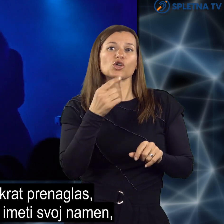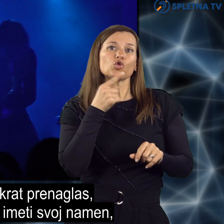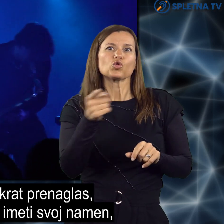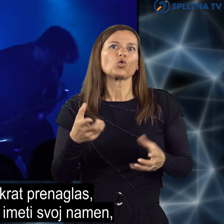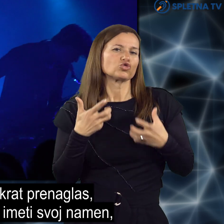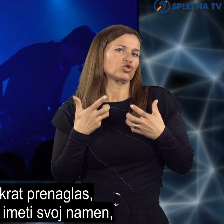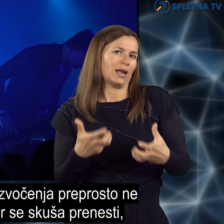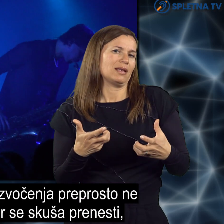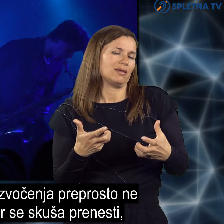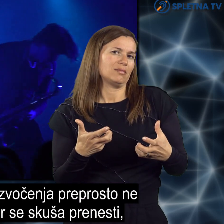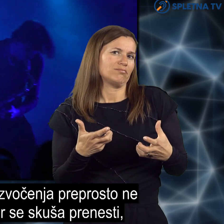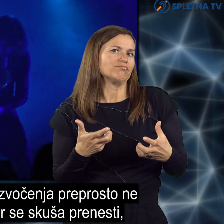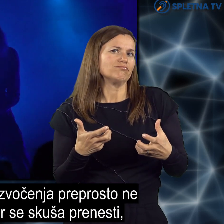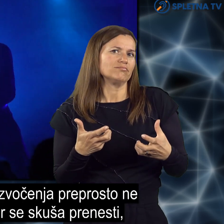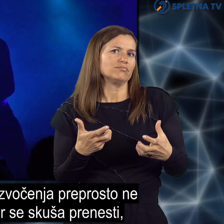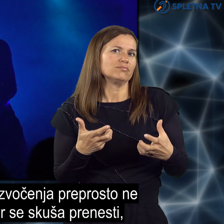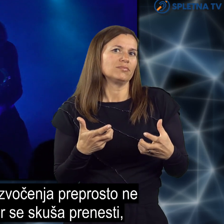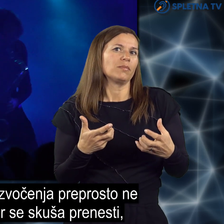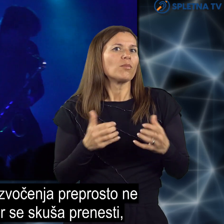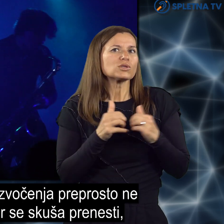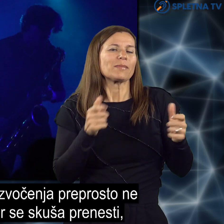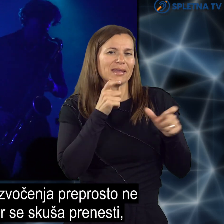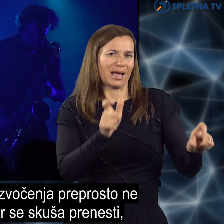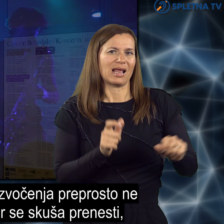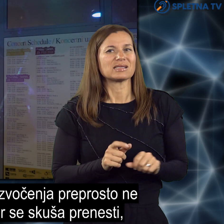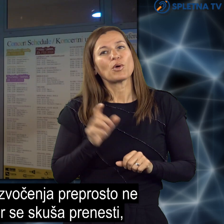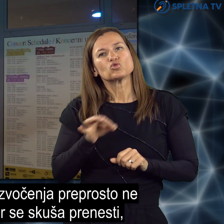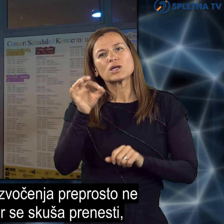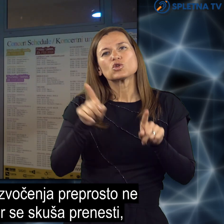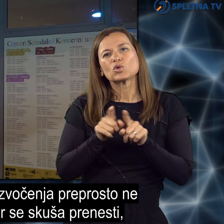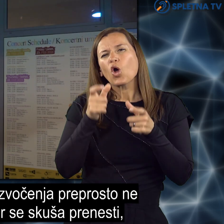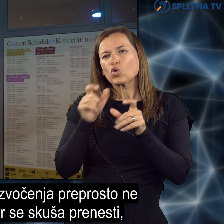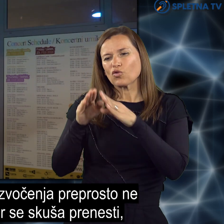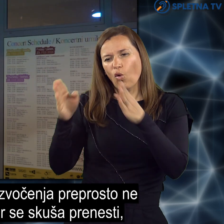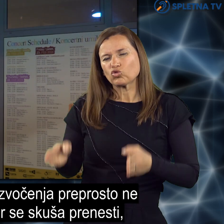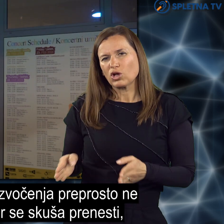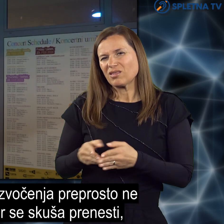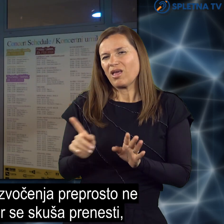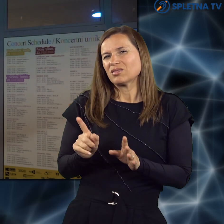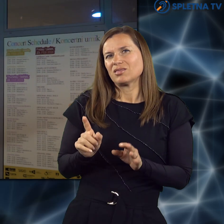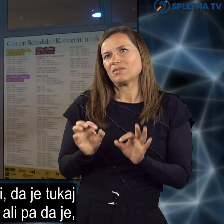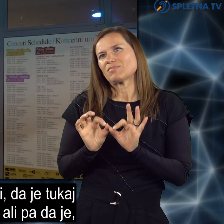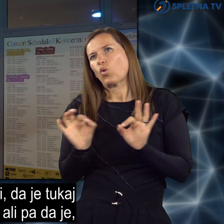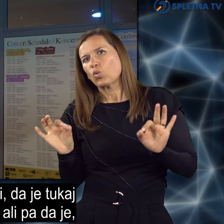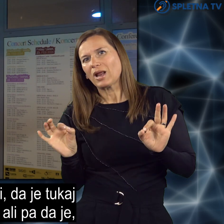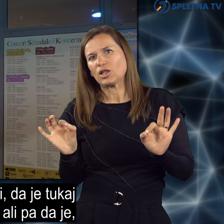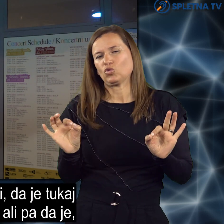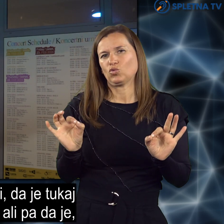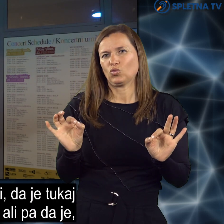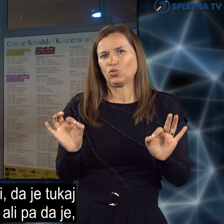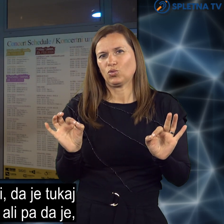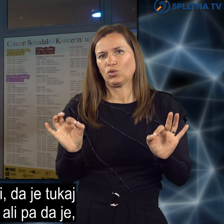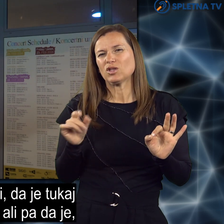svoj namen, ampak mogoče da v zvočenje preprosto niso prenesla tega, kar so skušala prenesti. In se mi zdi, da je tukaj